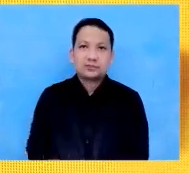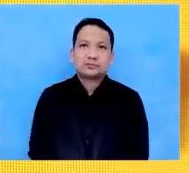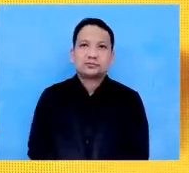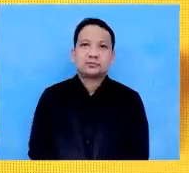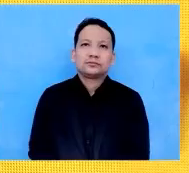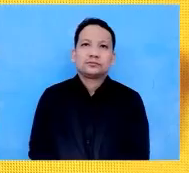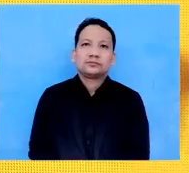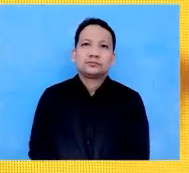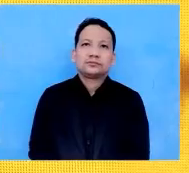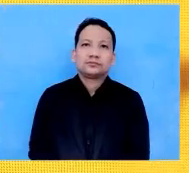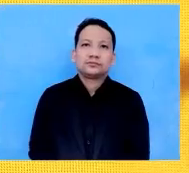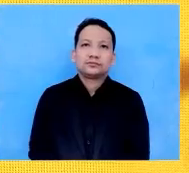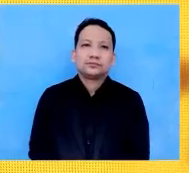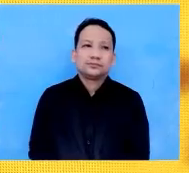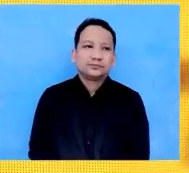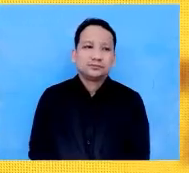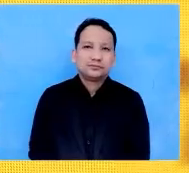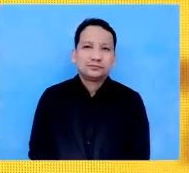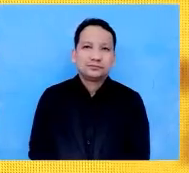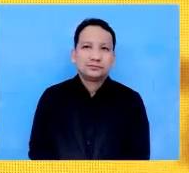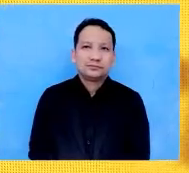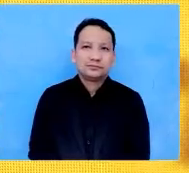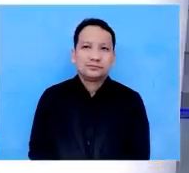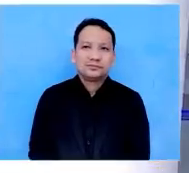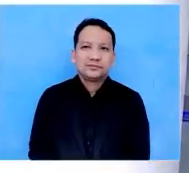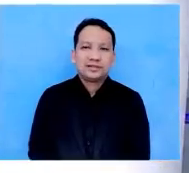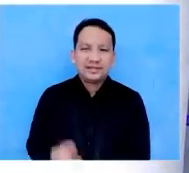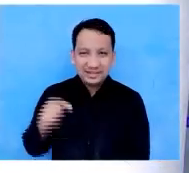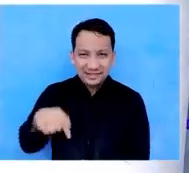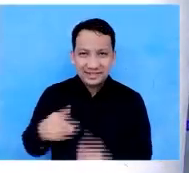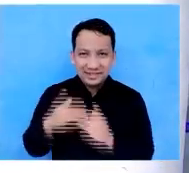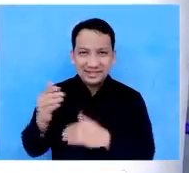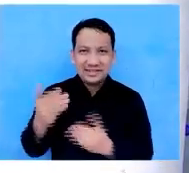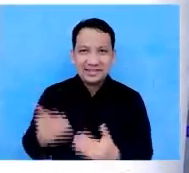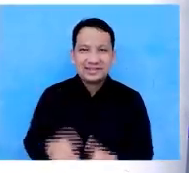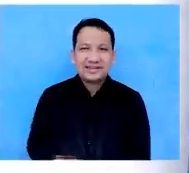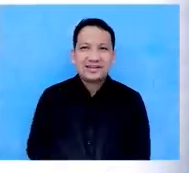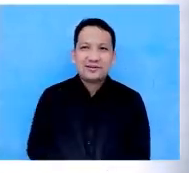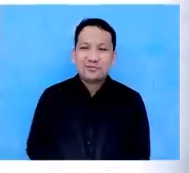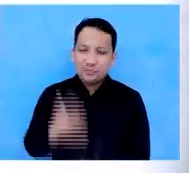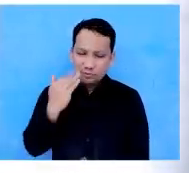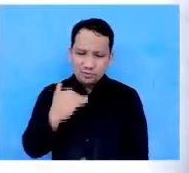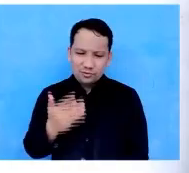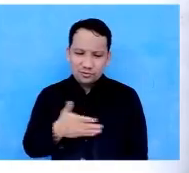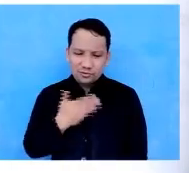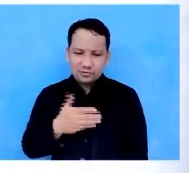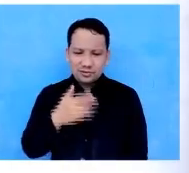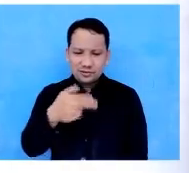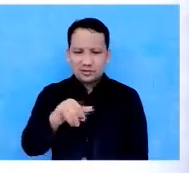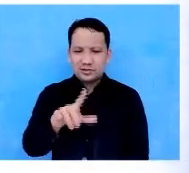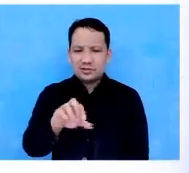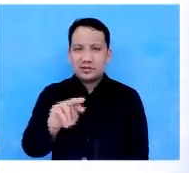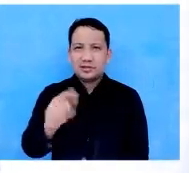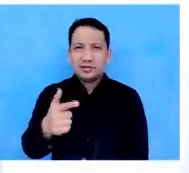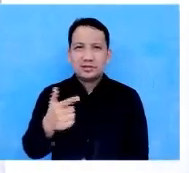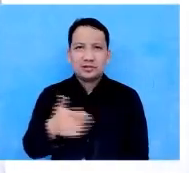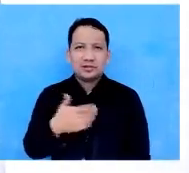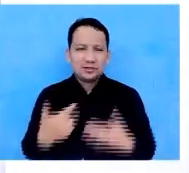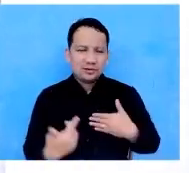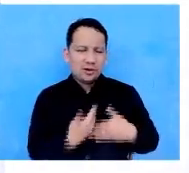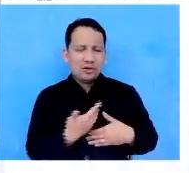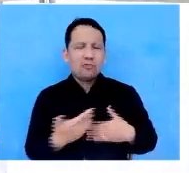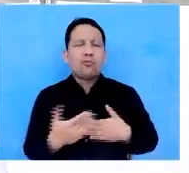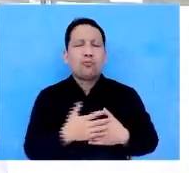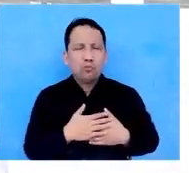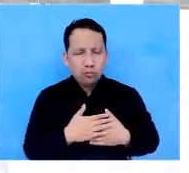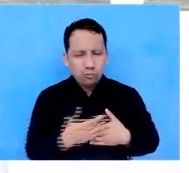Grabe naman ang henerasyon talaga. Henerasyon natin. Grabe yung kanta mo na hiling. Ramdam ko yung tagos sa puso.